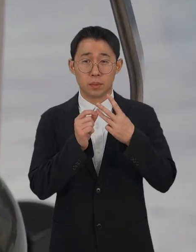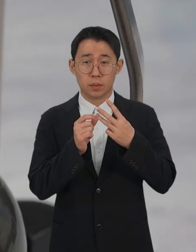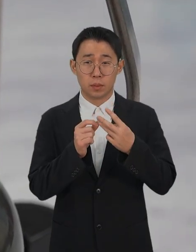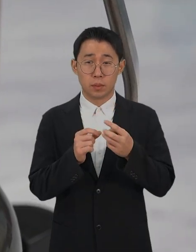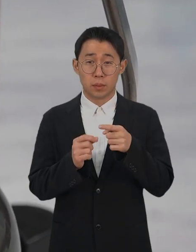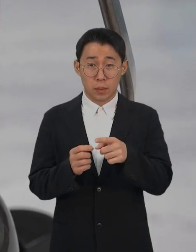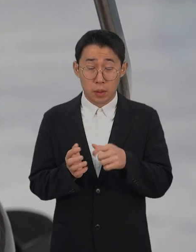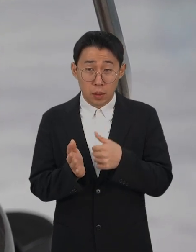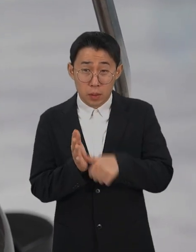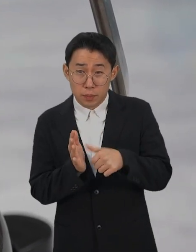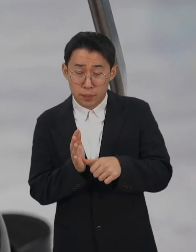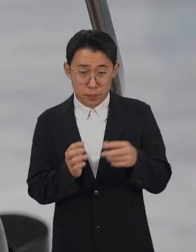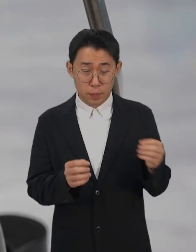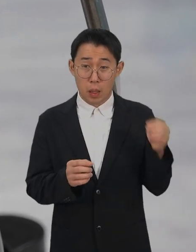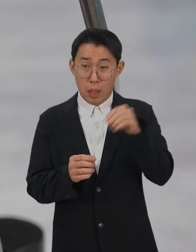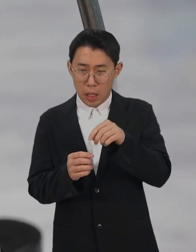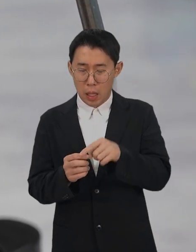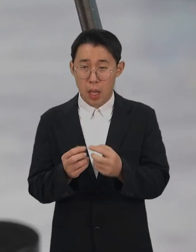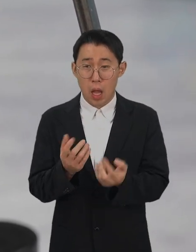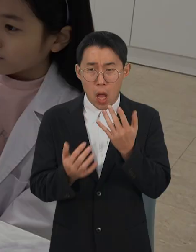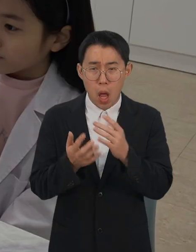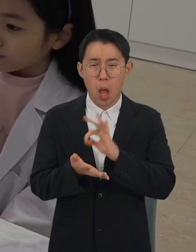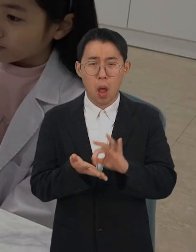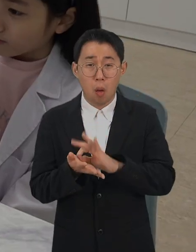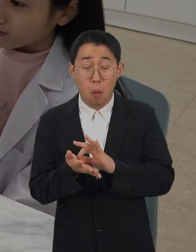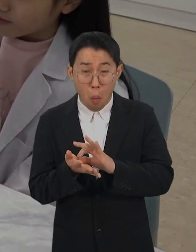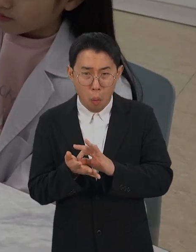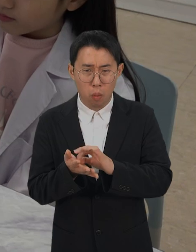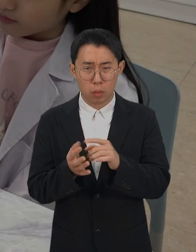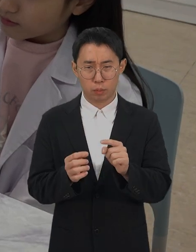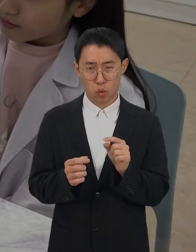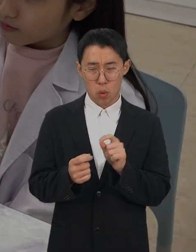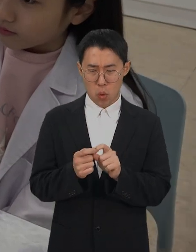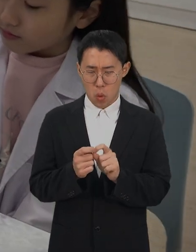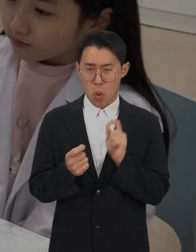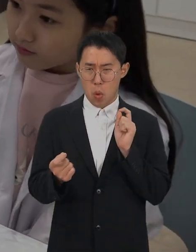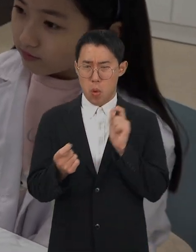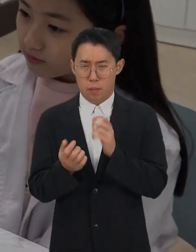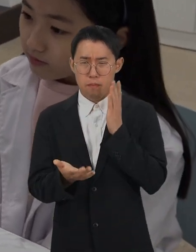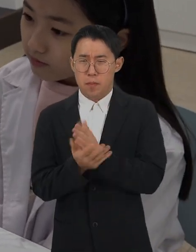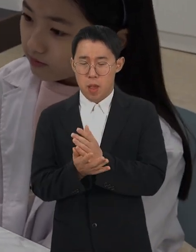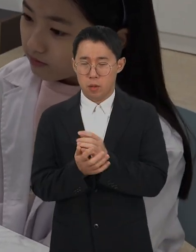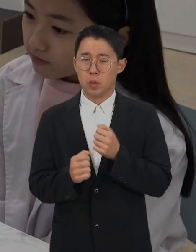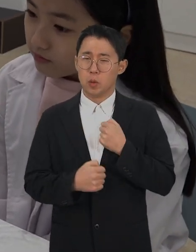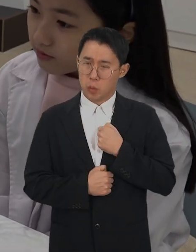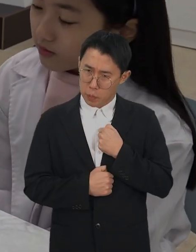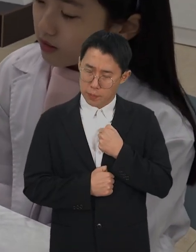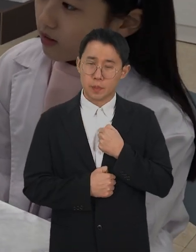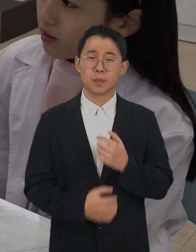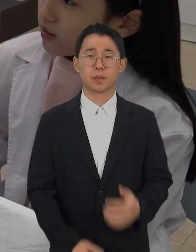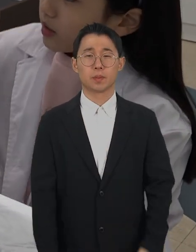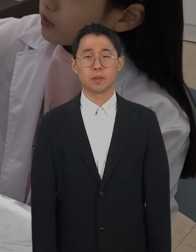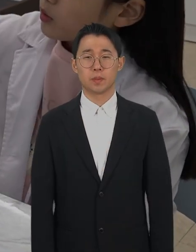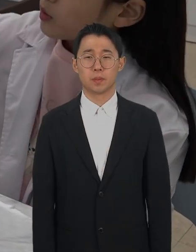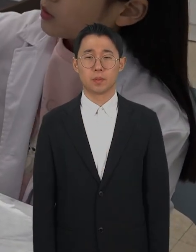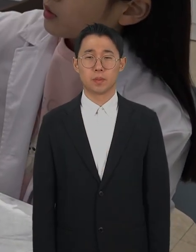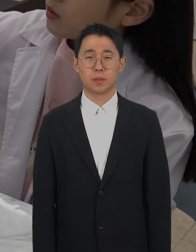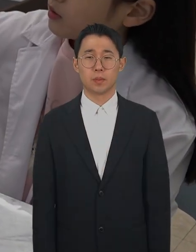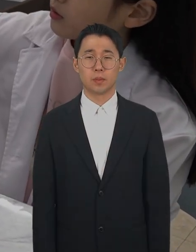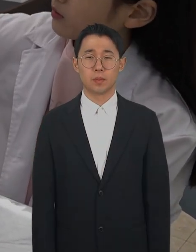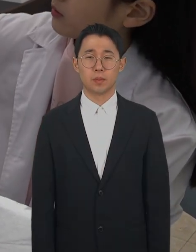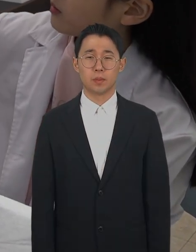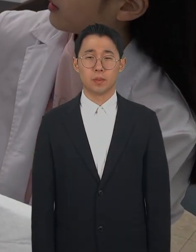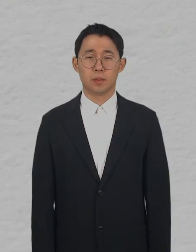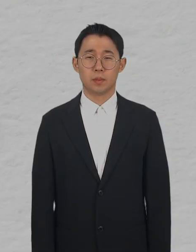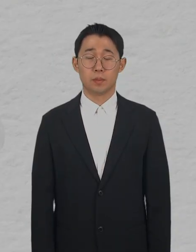그리고 세 번째는 시험관에서 실험 재료가 튈 수 있으니 시험관 입구는 항상 사람을 향하지 않도록 조심합니다.